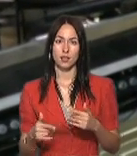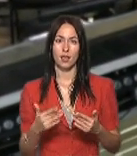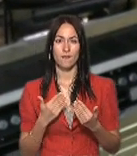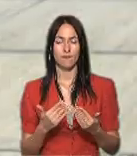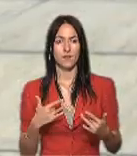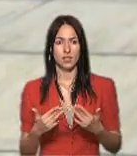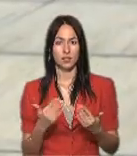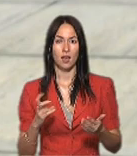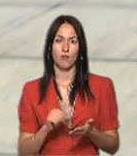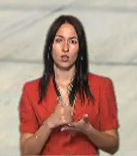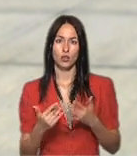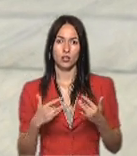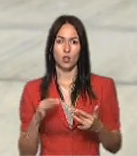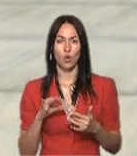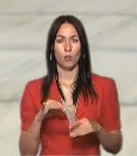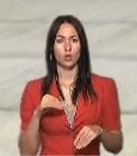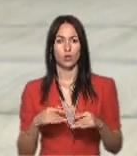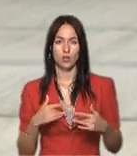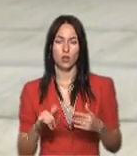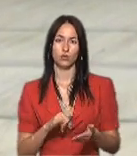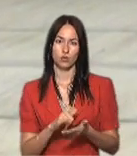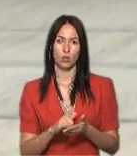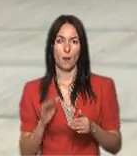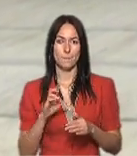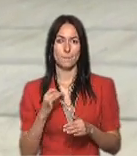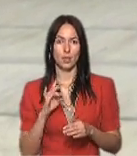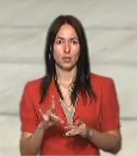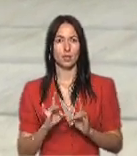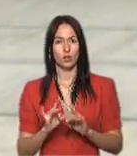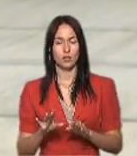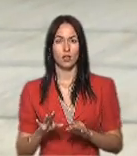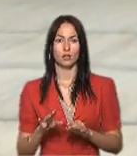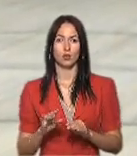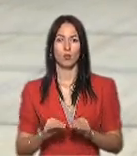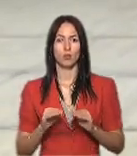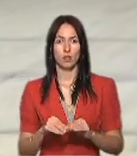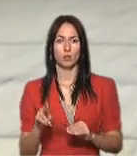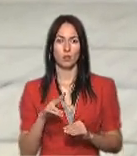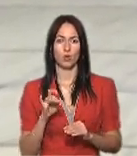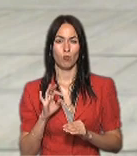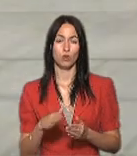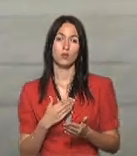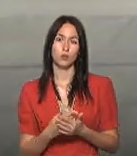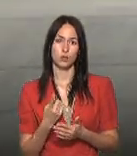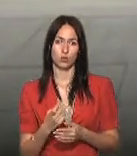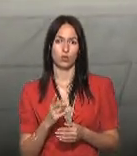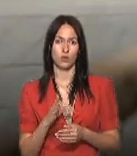головній сцені оперного театру встановлять басейн, розповідає диригент-постановник Дмитро Морозов. Приблизно 100